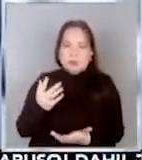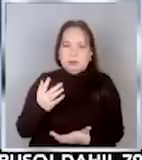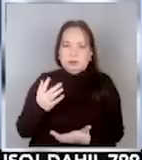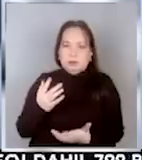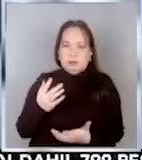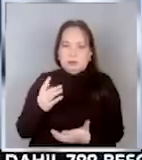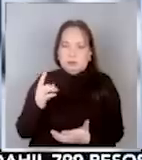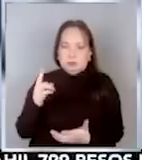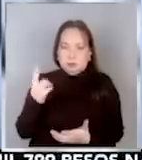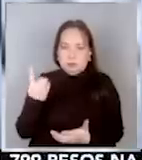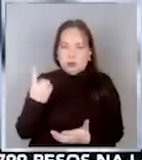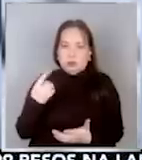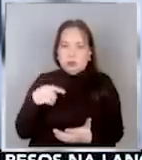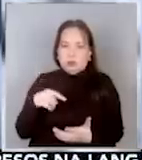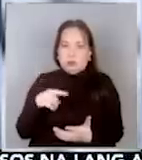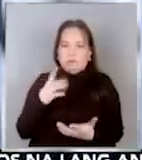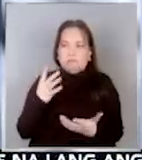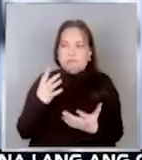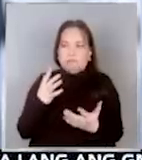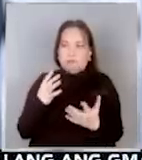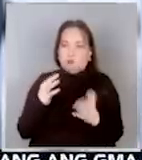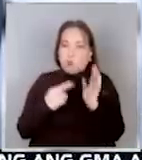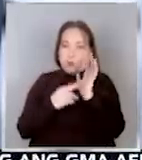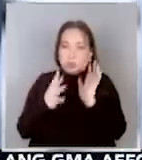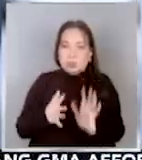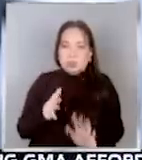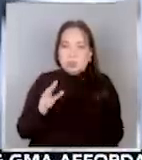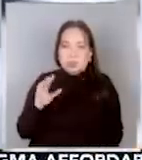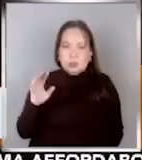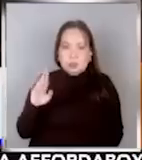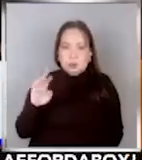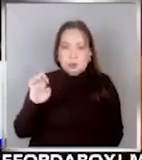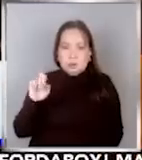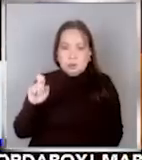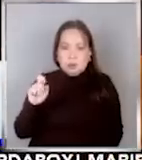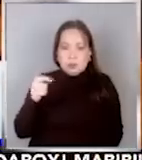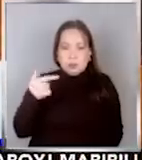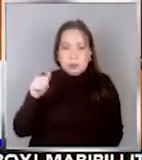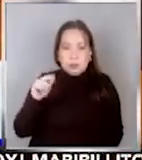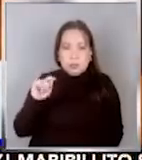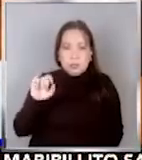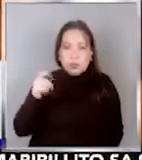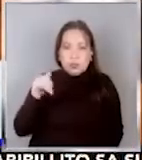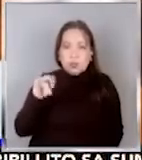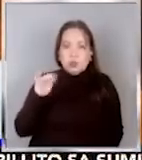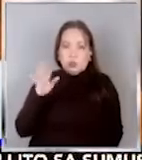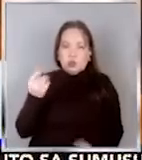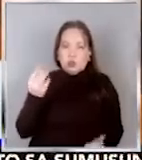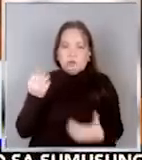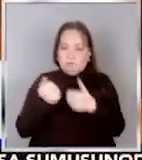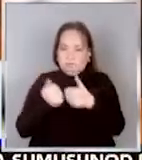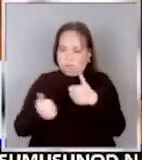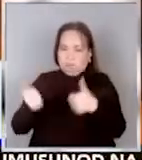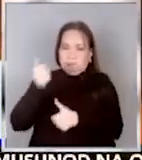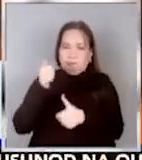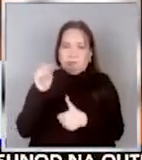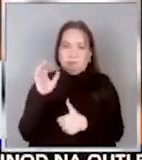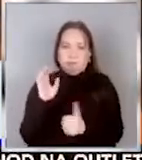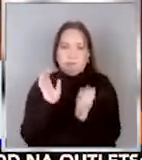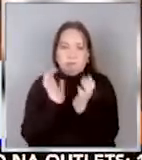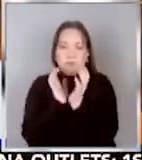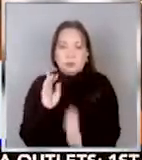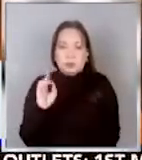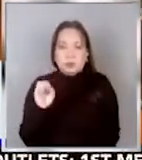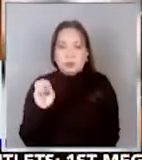bagong kalihim ng Department of Social Welfare and Development o DSWD. Nanumpa na po si Gachalian ngayong araw sa harap ni Pangulong Bongbong